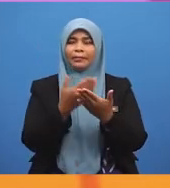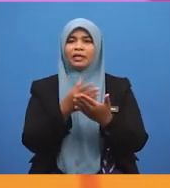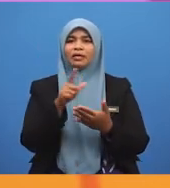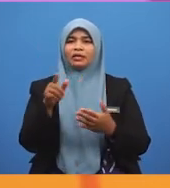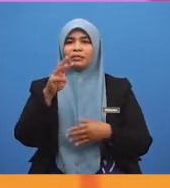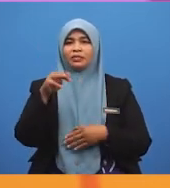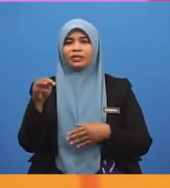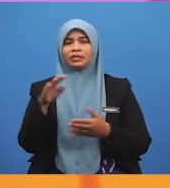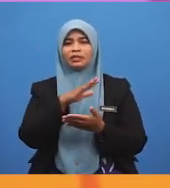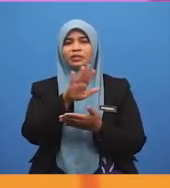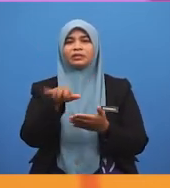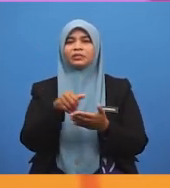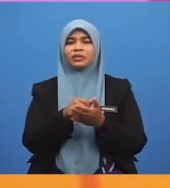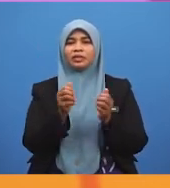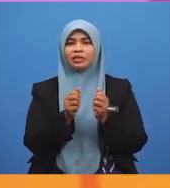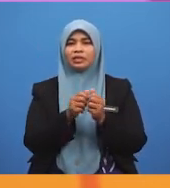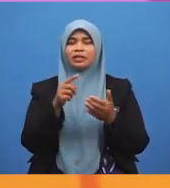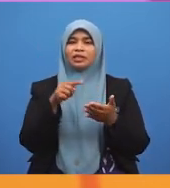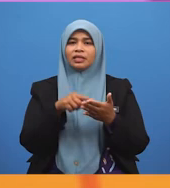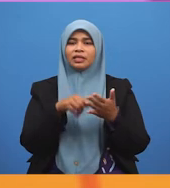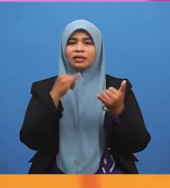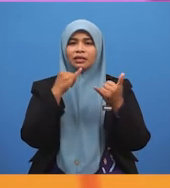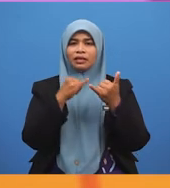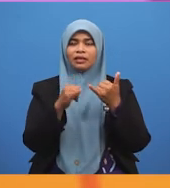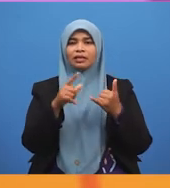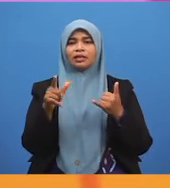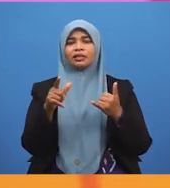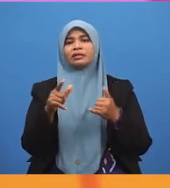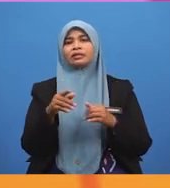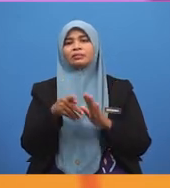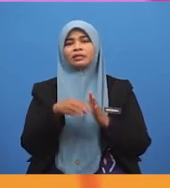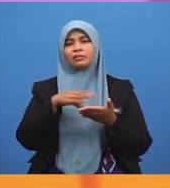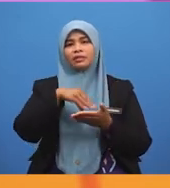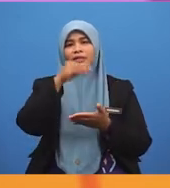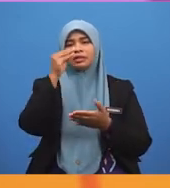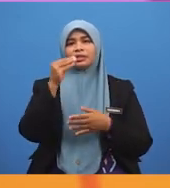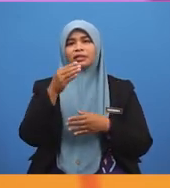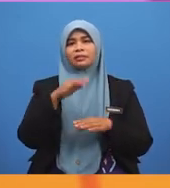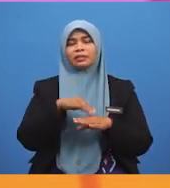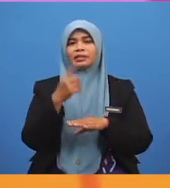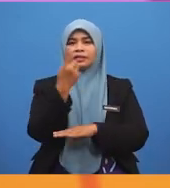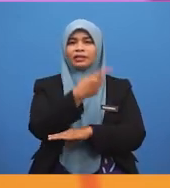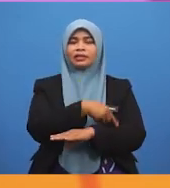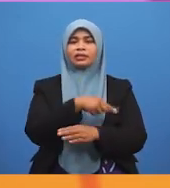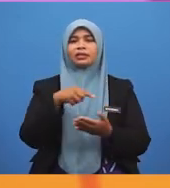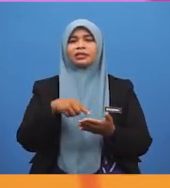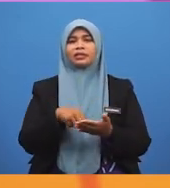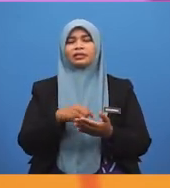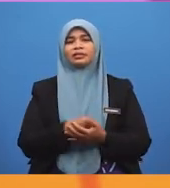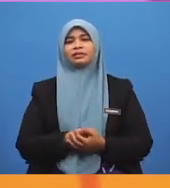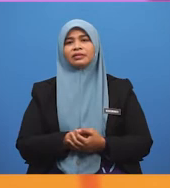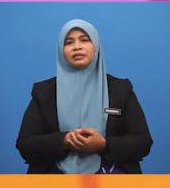Baiklah murid sekalian, dengan ini berakhirlah sesi pembelajaran kita pada hari ini.